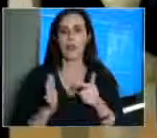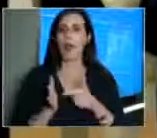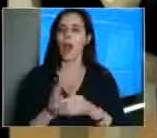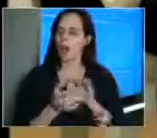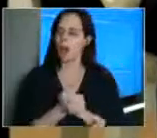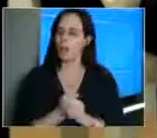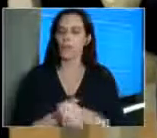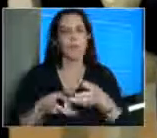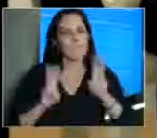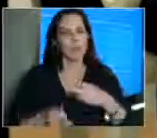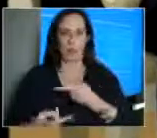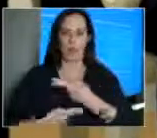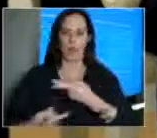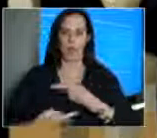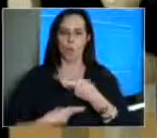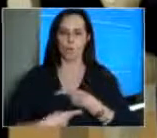הידידות האמיצה בינינו,